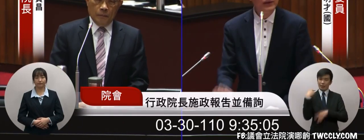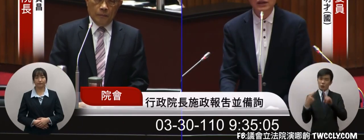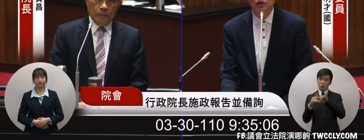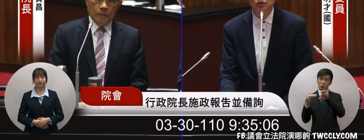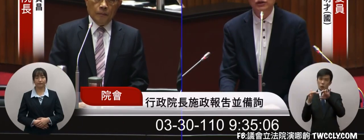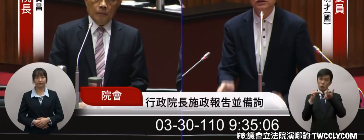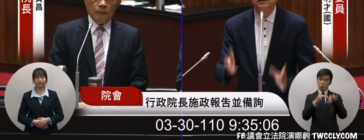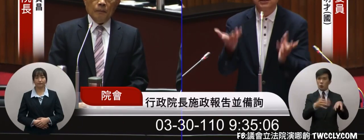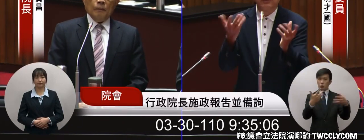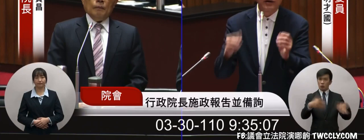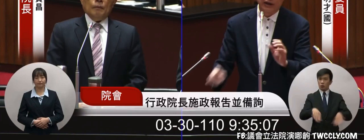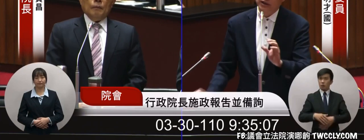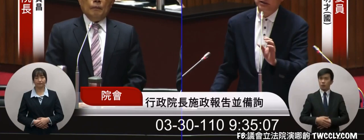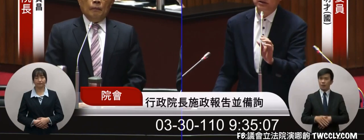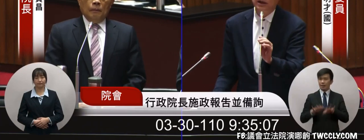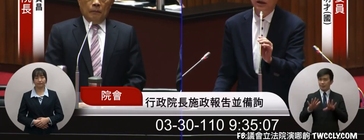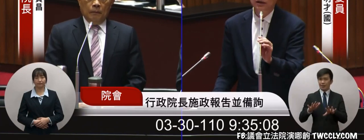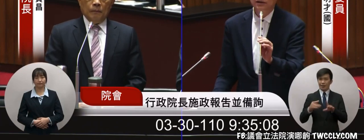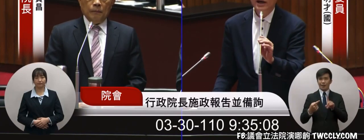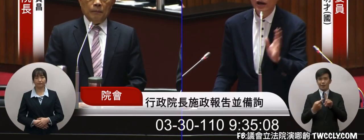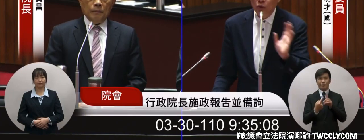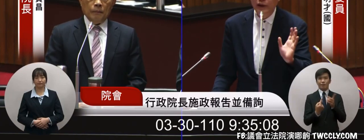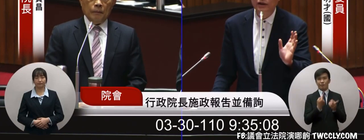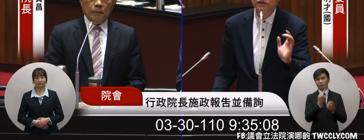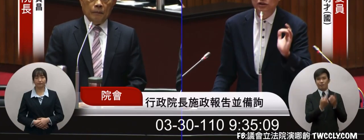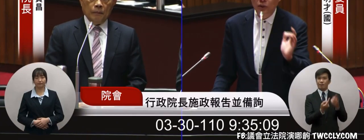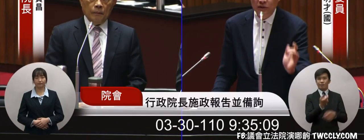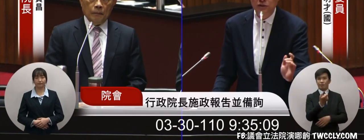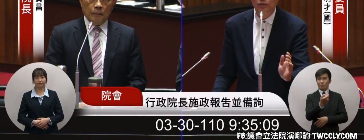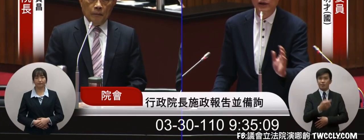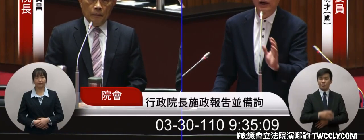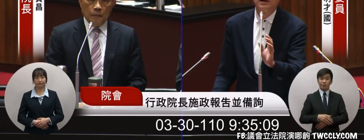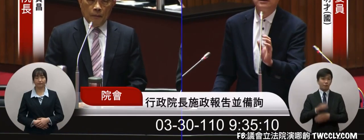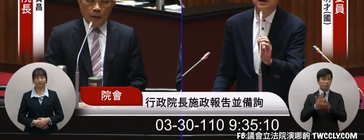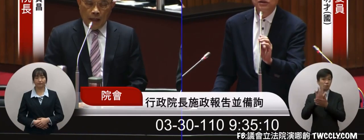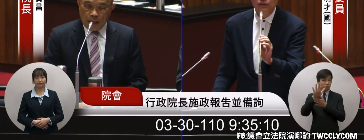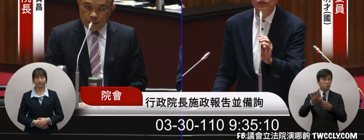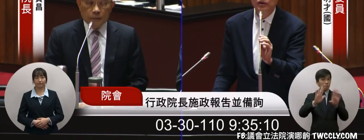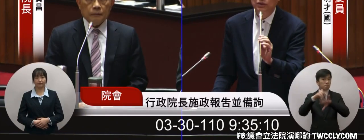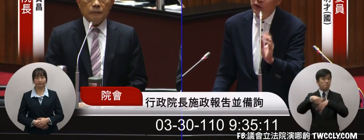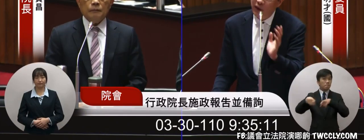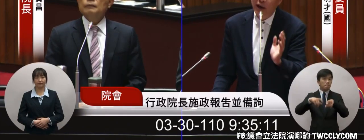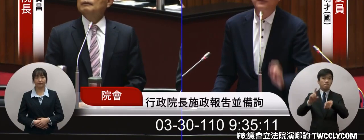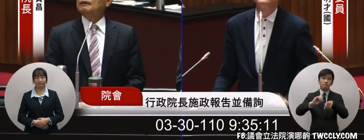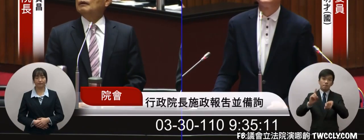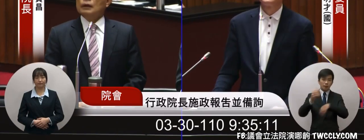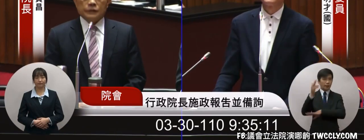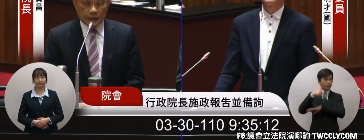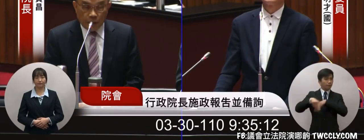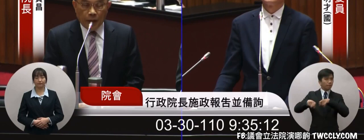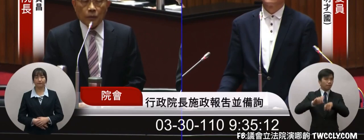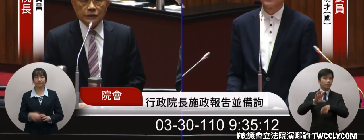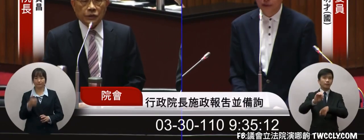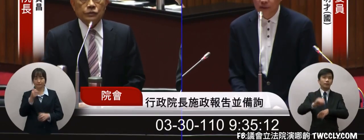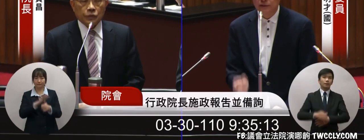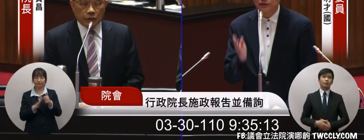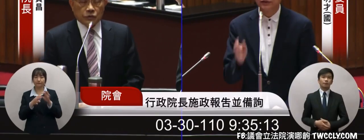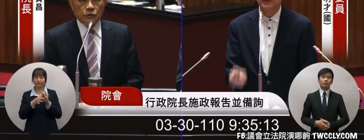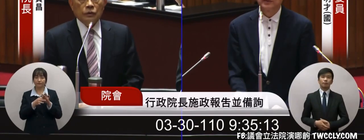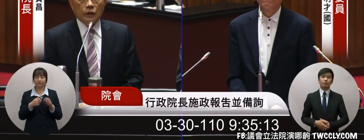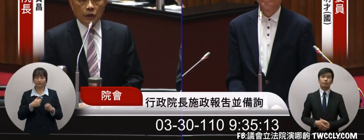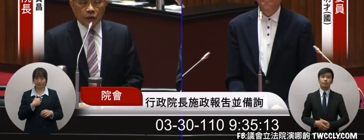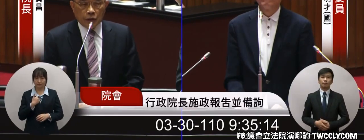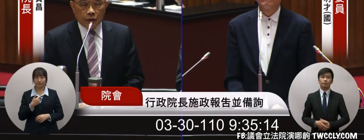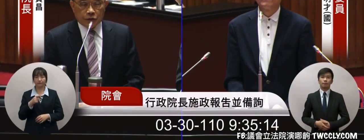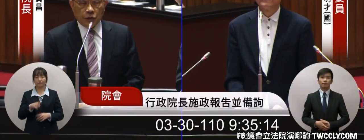非常多現在是小貓兩三隻啊大概未來的情況是怎麼樣那政府有什麼方案謝謝委員關心確